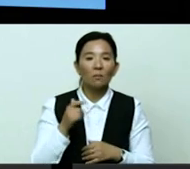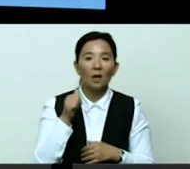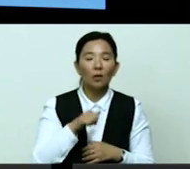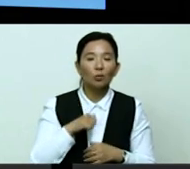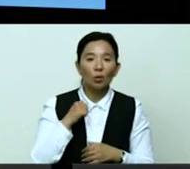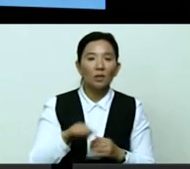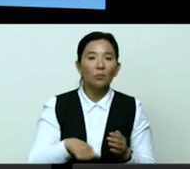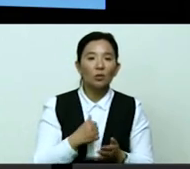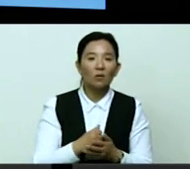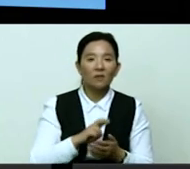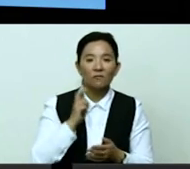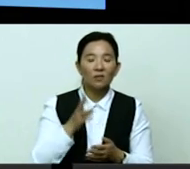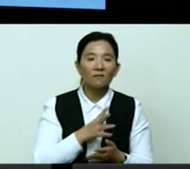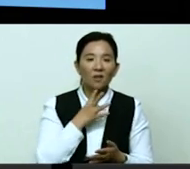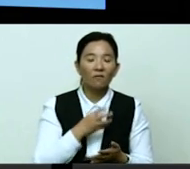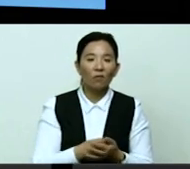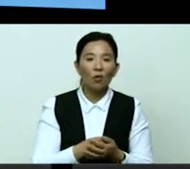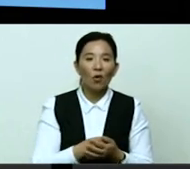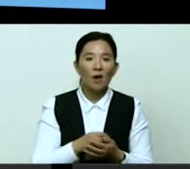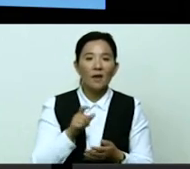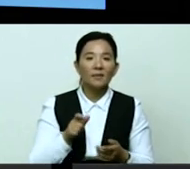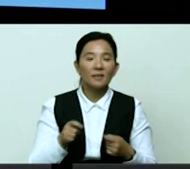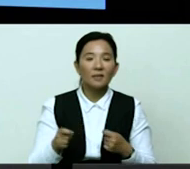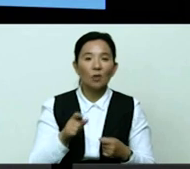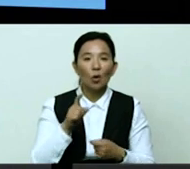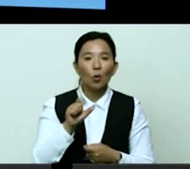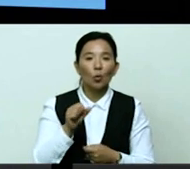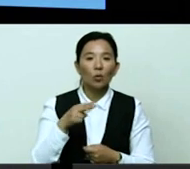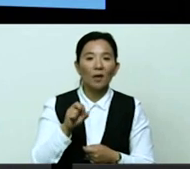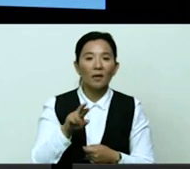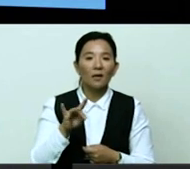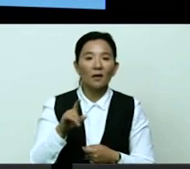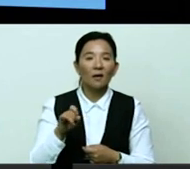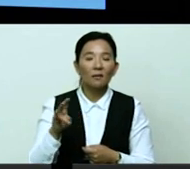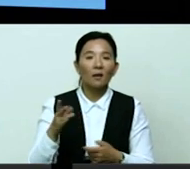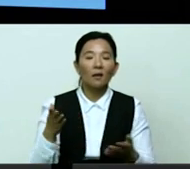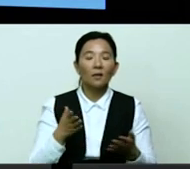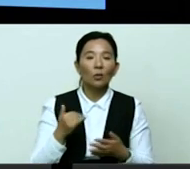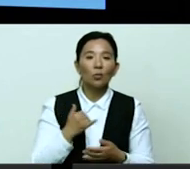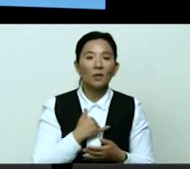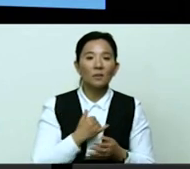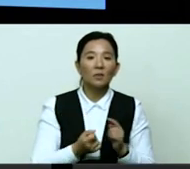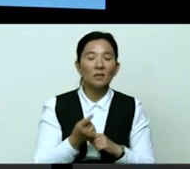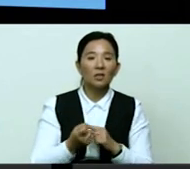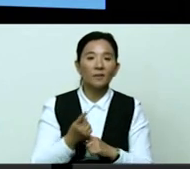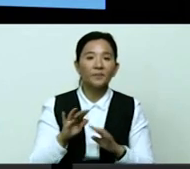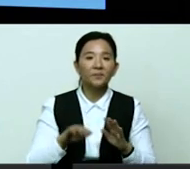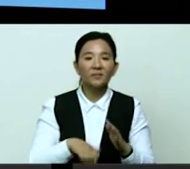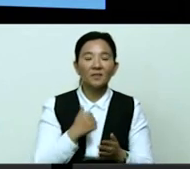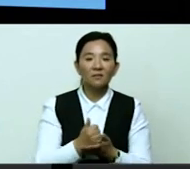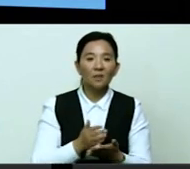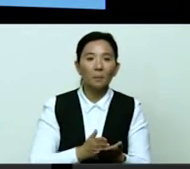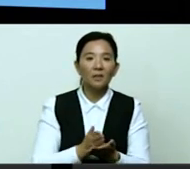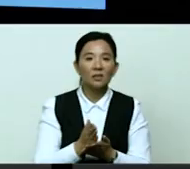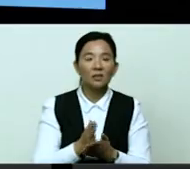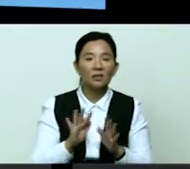на престол возводит своего тестя Худаярхана. Какие же у нас произошли главные